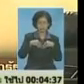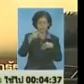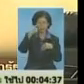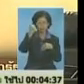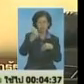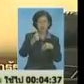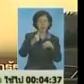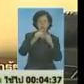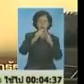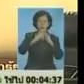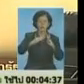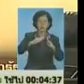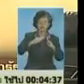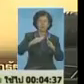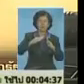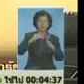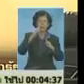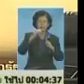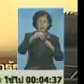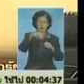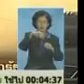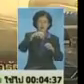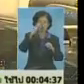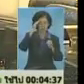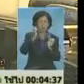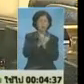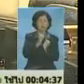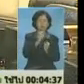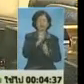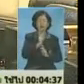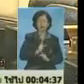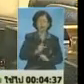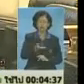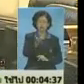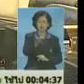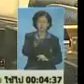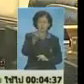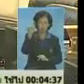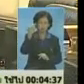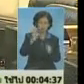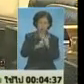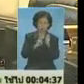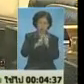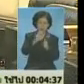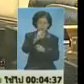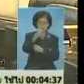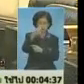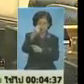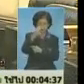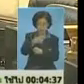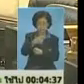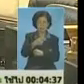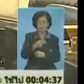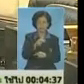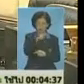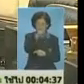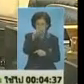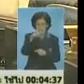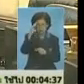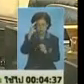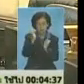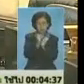าสมัยรัฐบาลท่านนายสุเทพเทือกสุบรรณเป็นรองนายกกำกับสำนักงานตำรวจแห่งชาติ